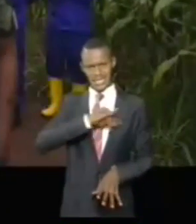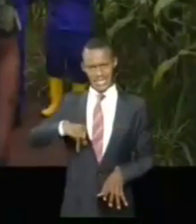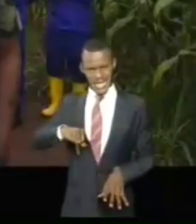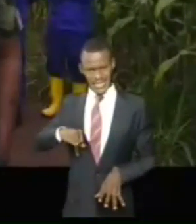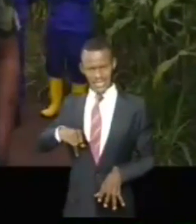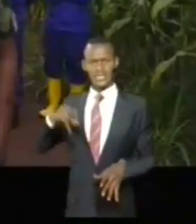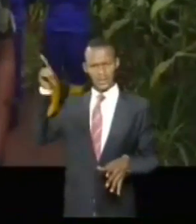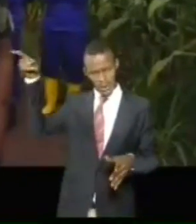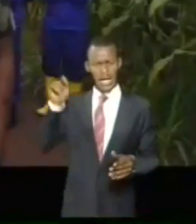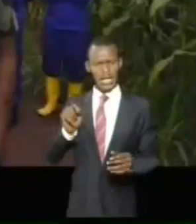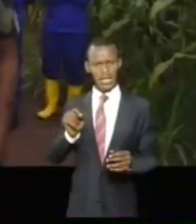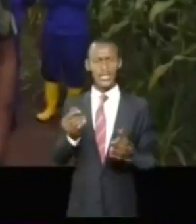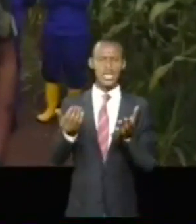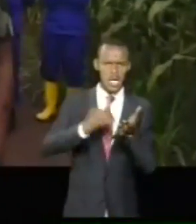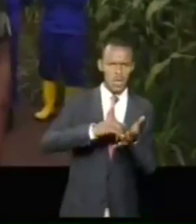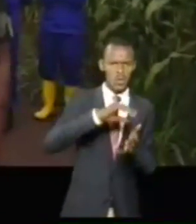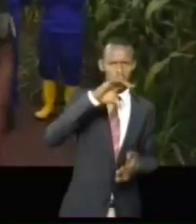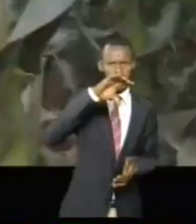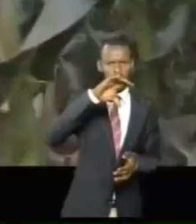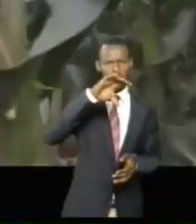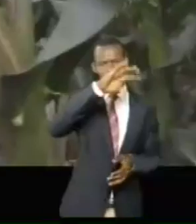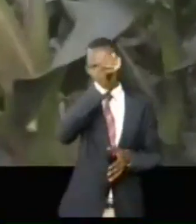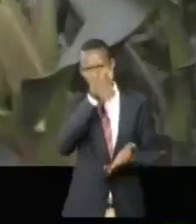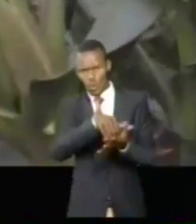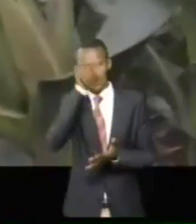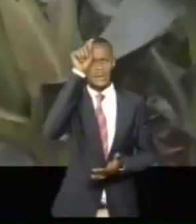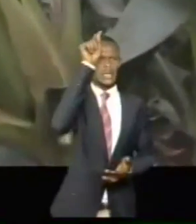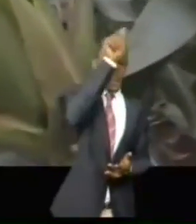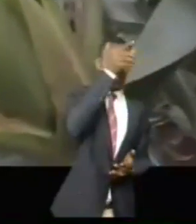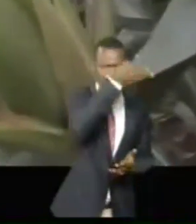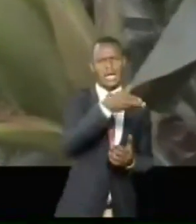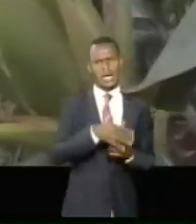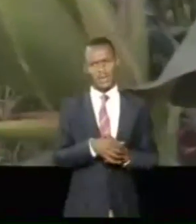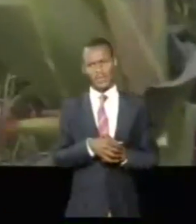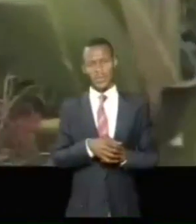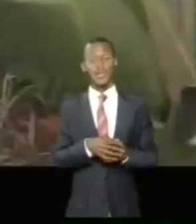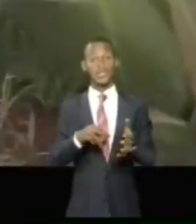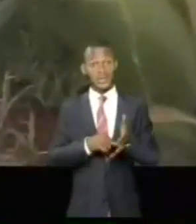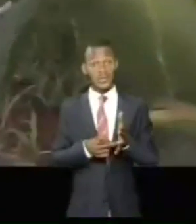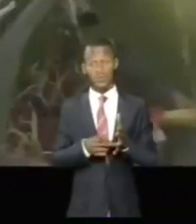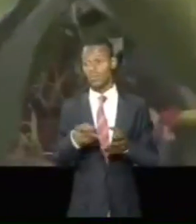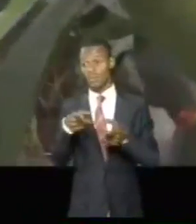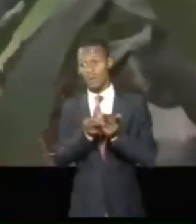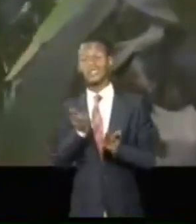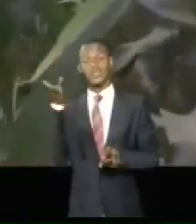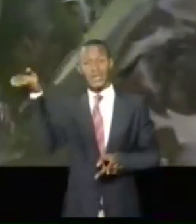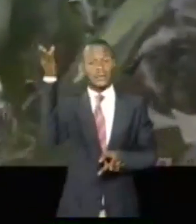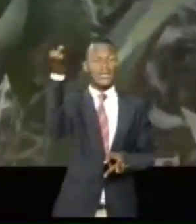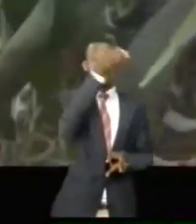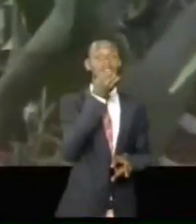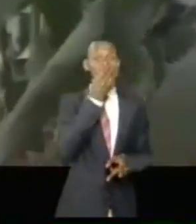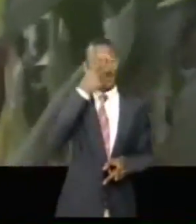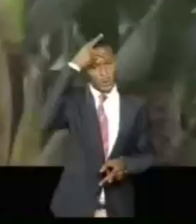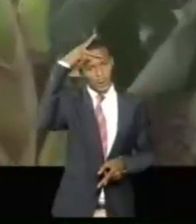210 km de la ville de Kinshasa, un nouveau centre. C'est des résultats fabuleux. Nous avons plusieurs autres centres dans le Kasaï,